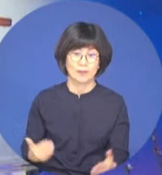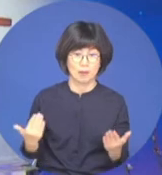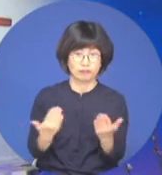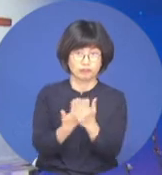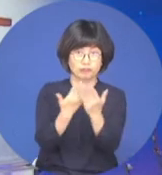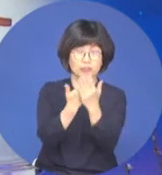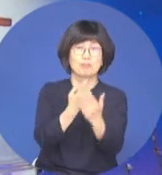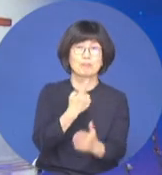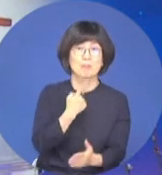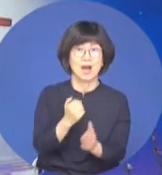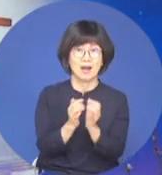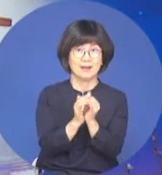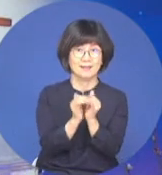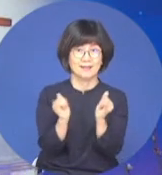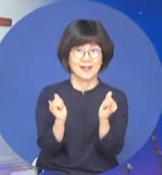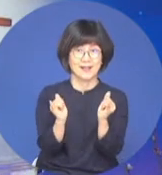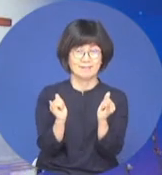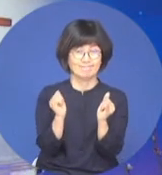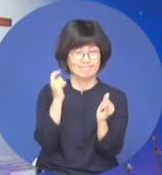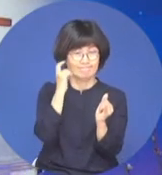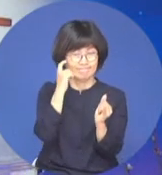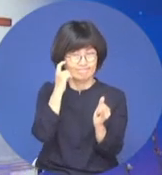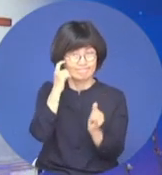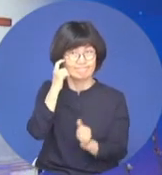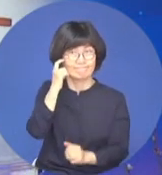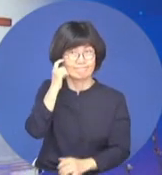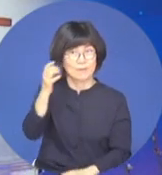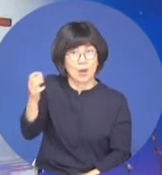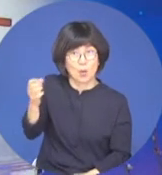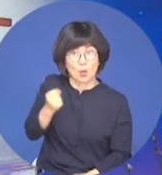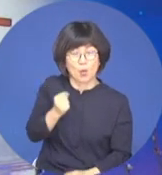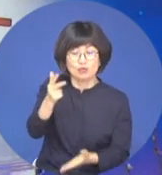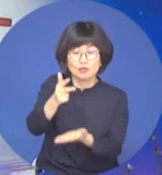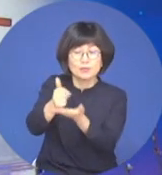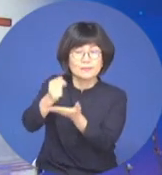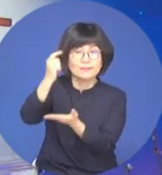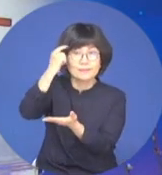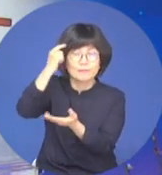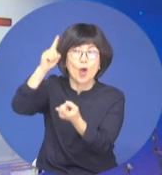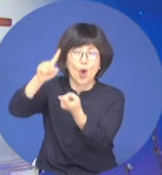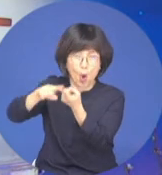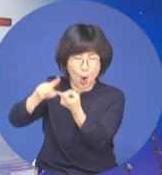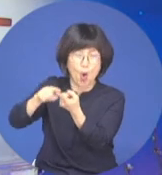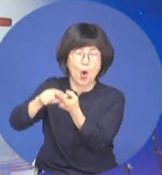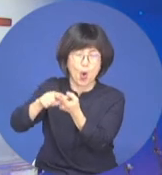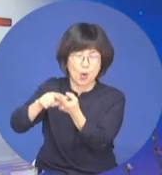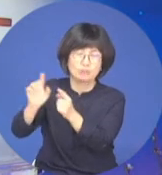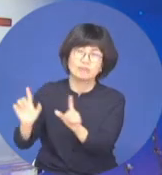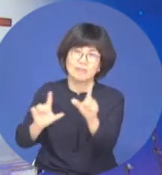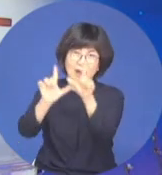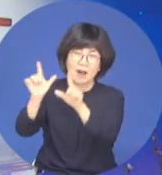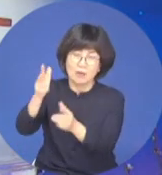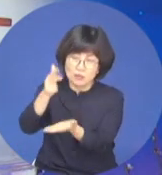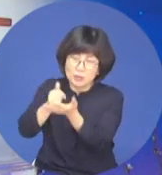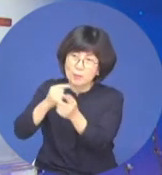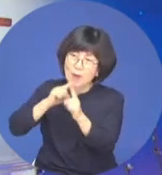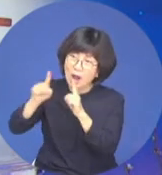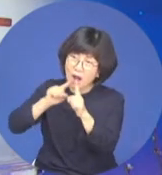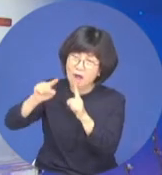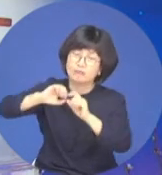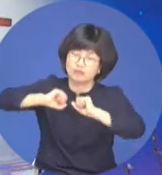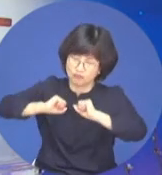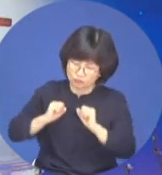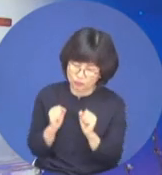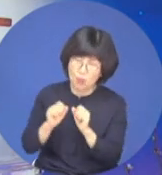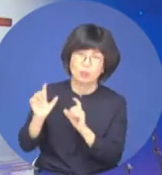사람들이 의지를 가지고 주님의 뜻대로 사는 거예요. 주님의 말씀에 순종하는 것입니다. 여기서 하나님이